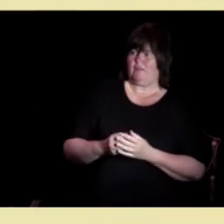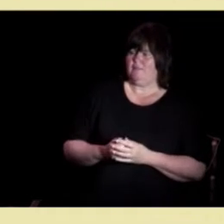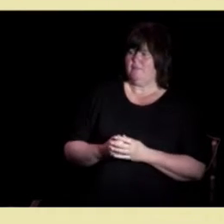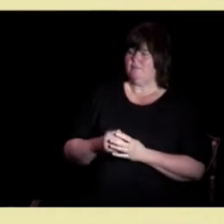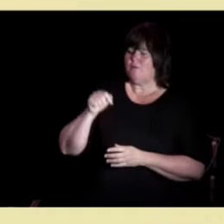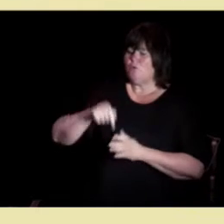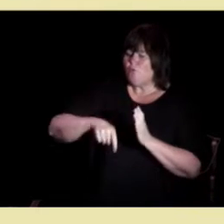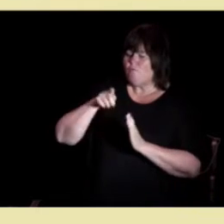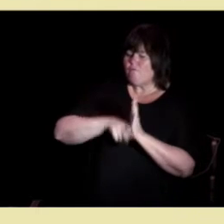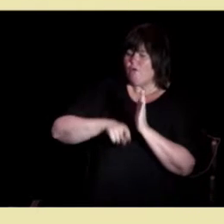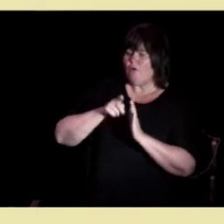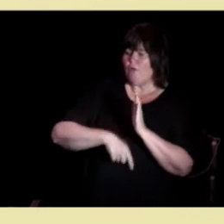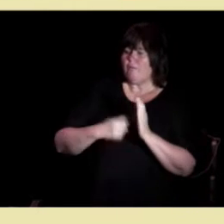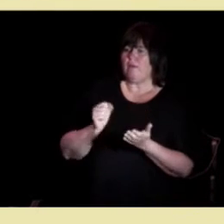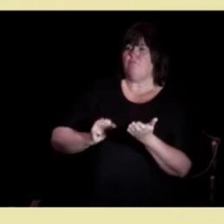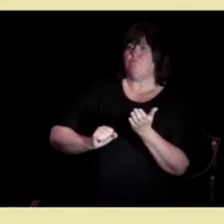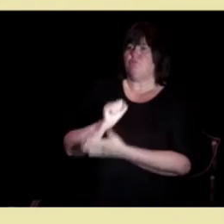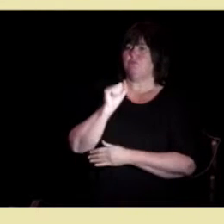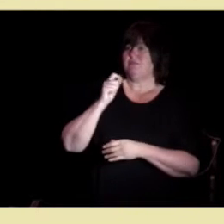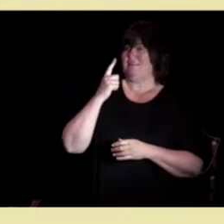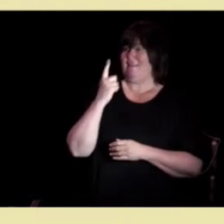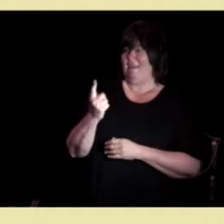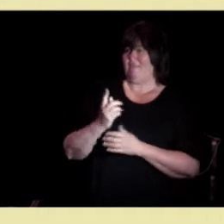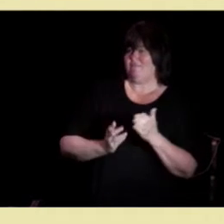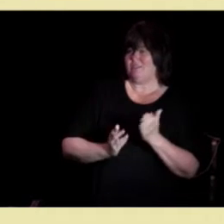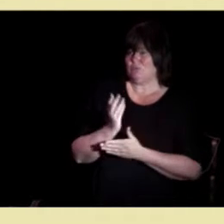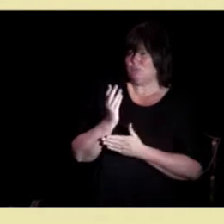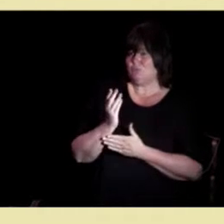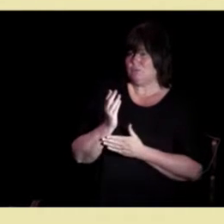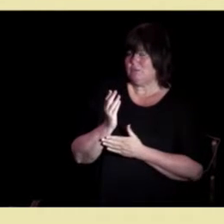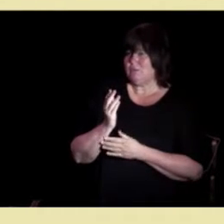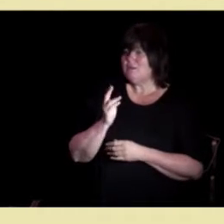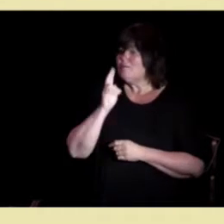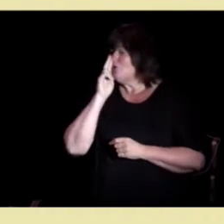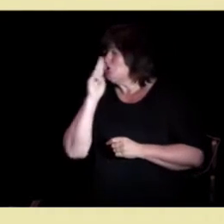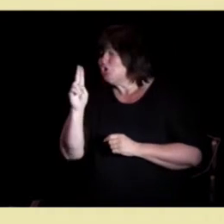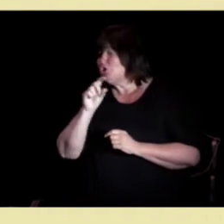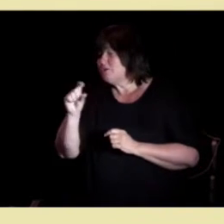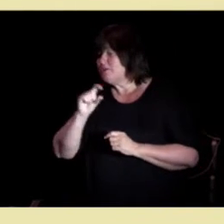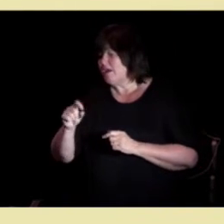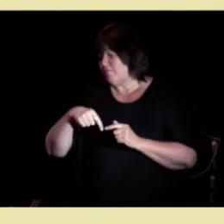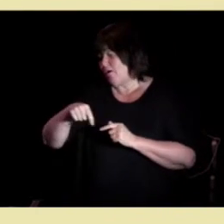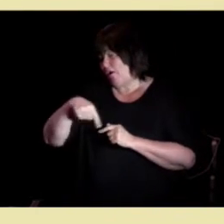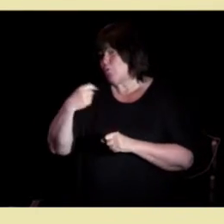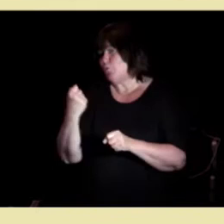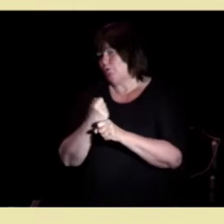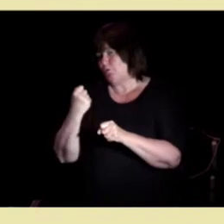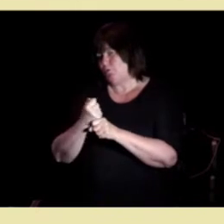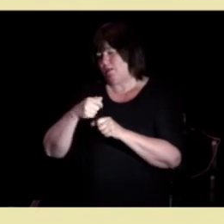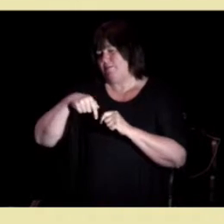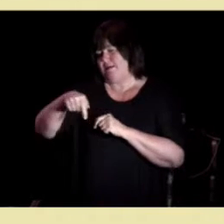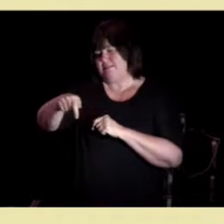Foreløpig er det publisert en versjon, men nye tema er under utarbeidelse.